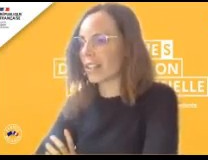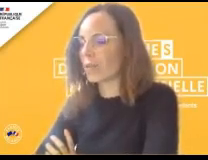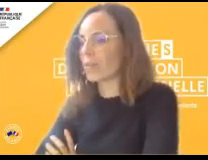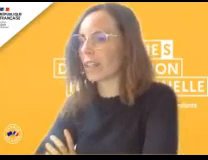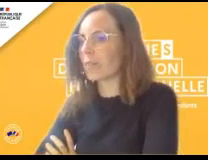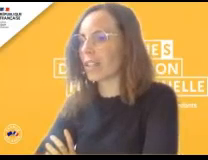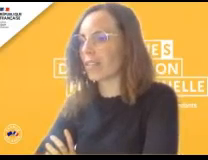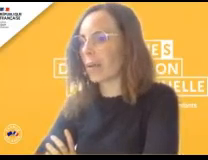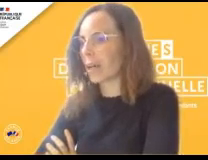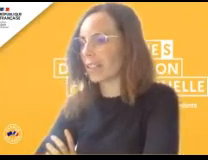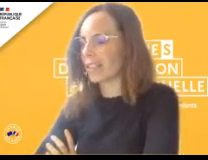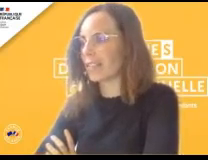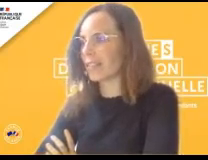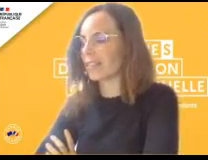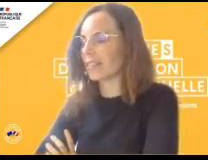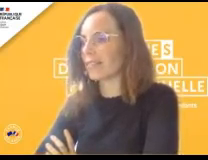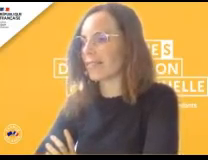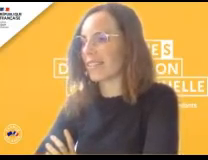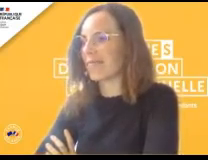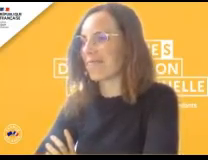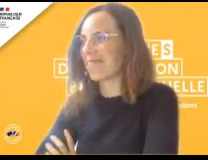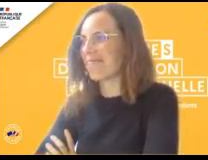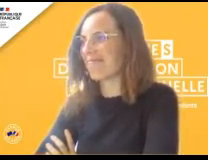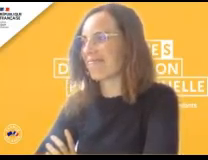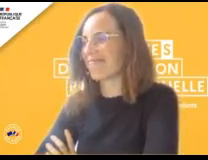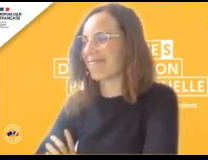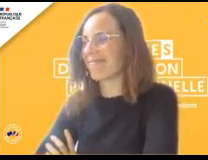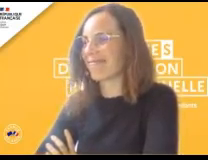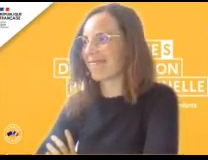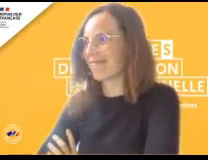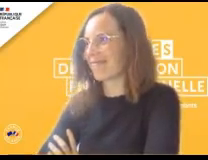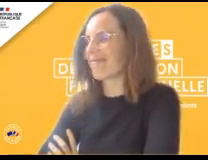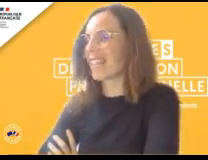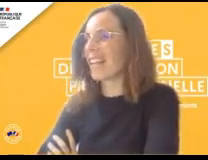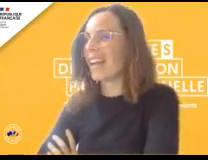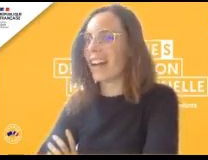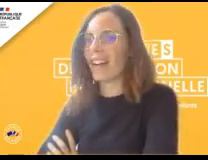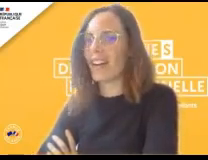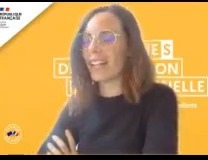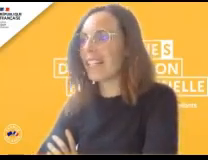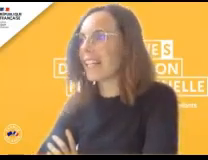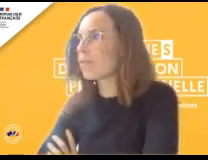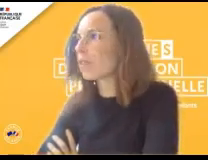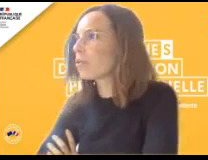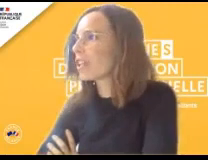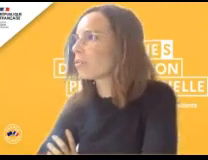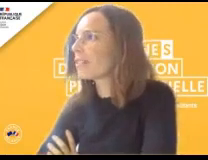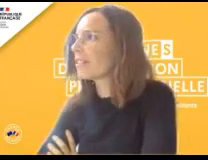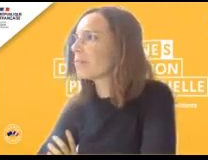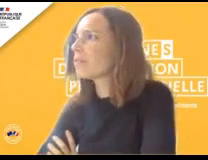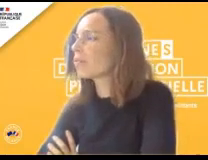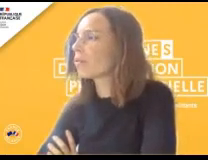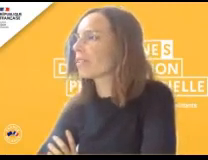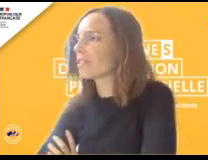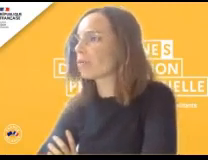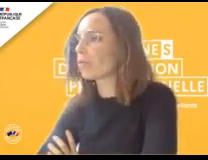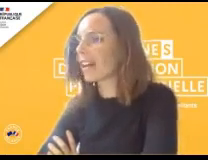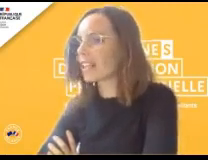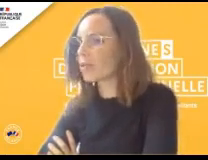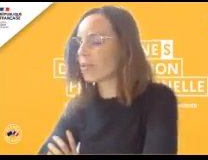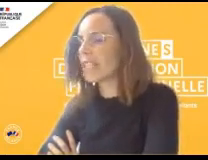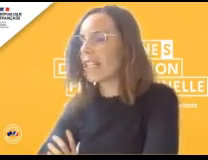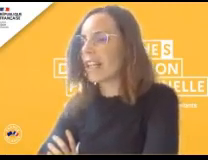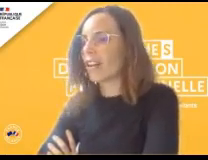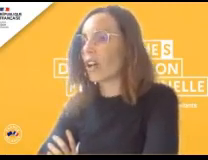s'articuler et qui s'articulent très bien dans la pratique. Absolument, oui. Il est question dans le chat aussi des maisons d'orientation